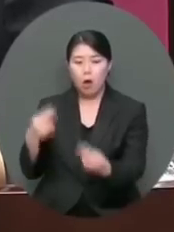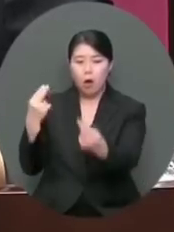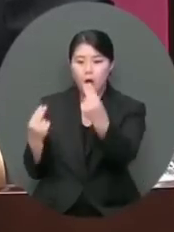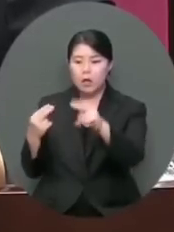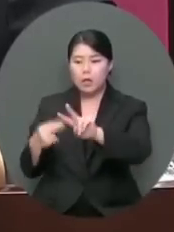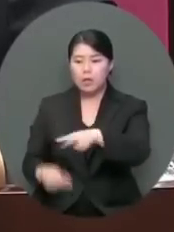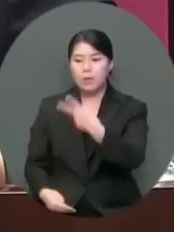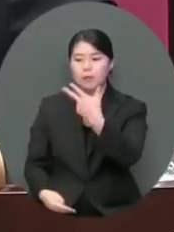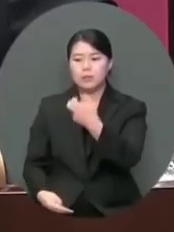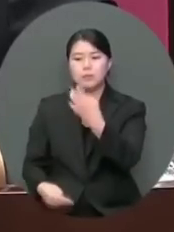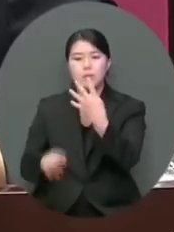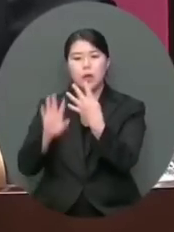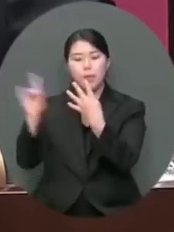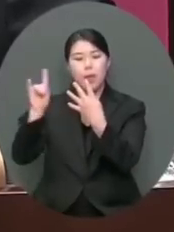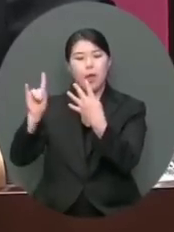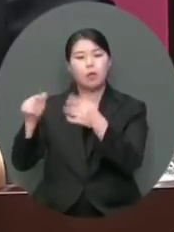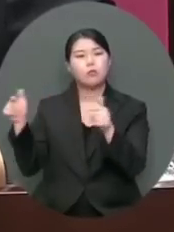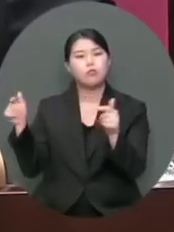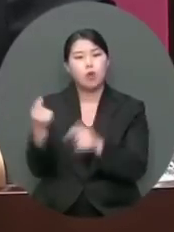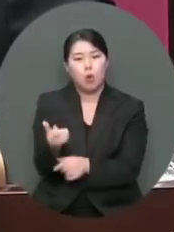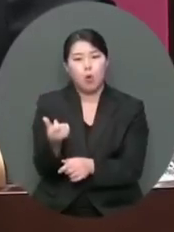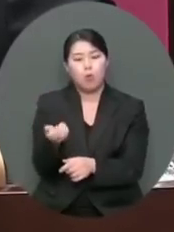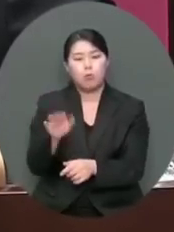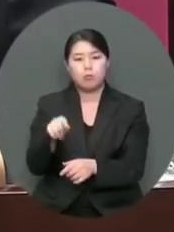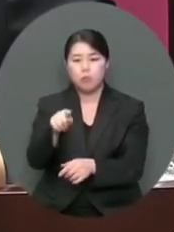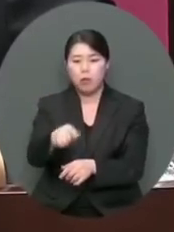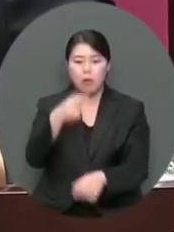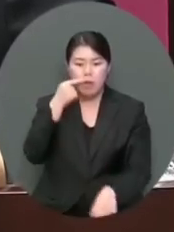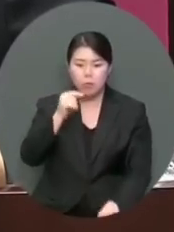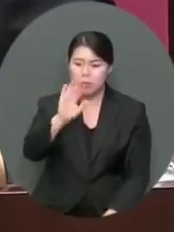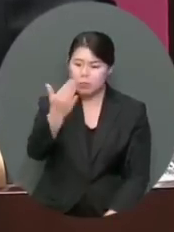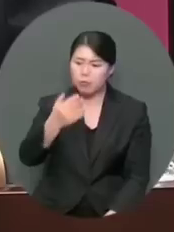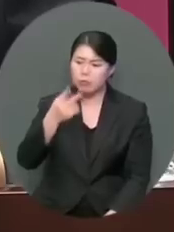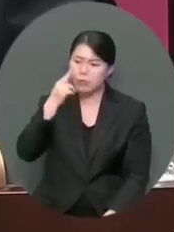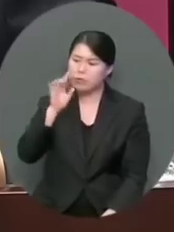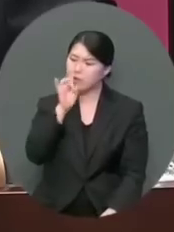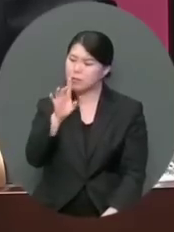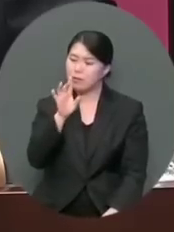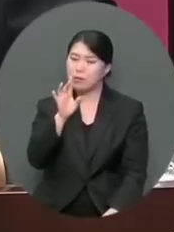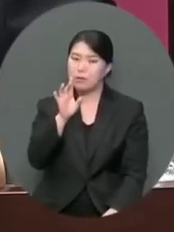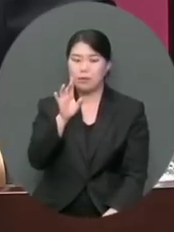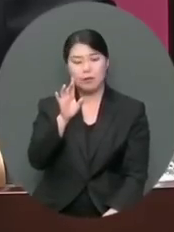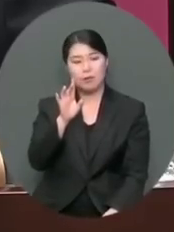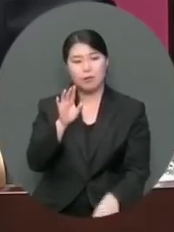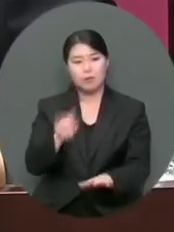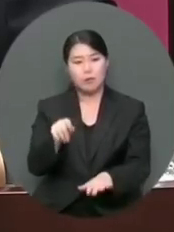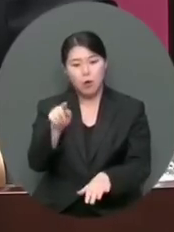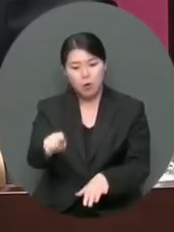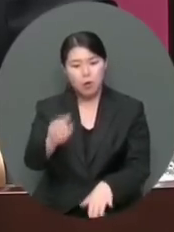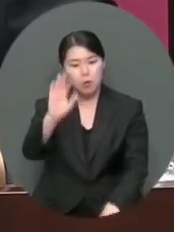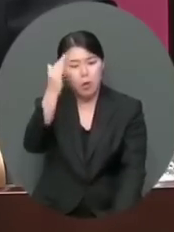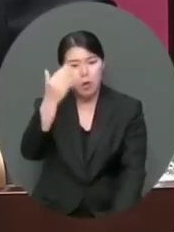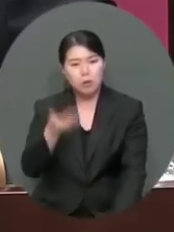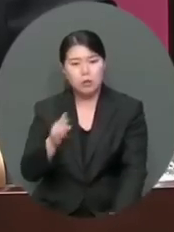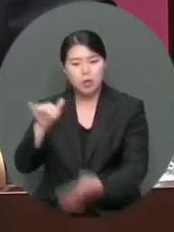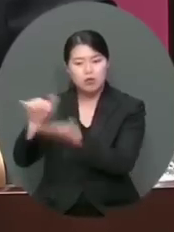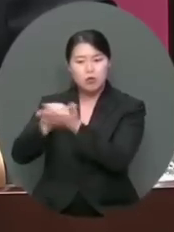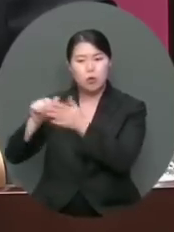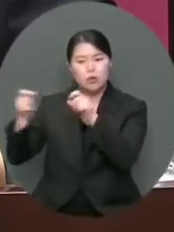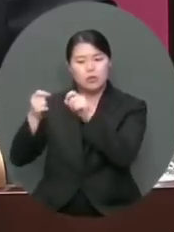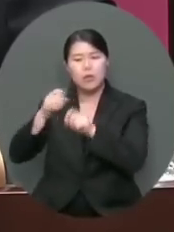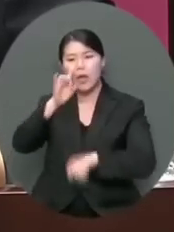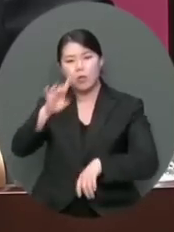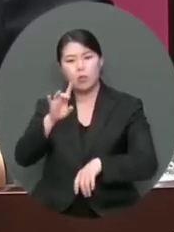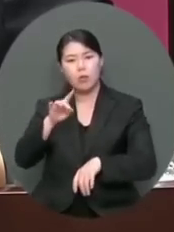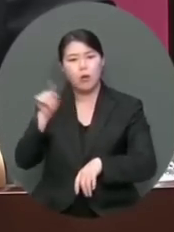적습니다. 일본은 되고 미국은 안 된다. 바다 건너 후쿠시마는 괜찮지만 뉴욕 옆에서는 안 된다는 미국의